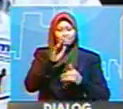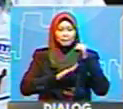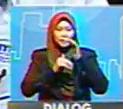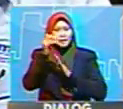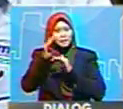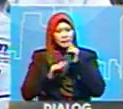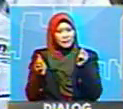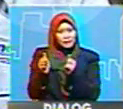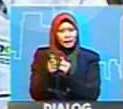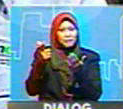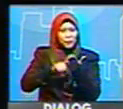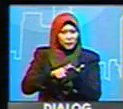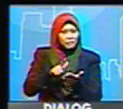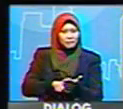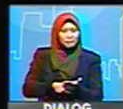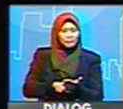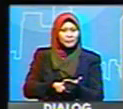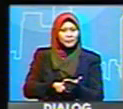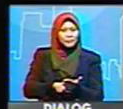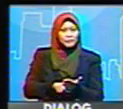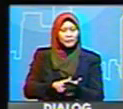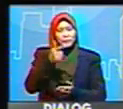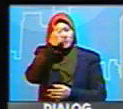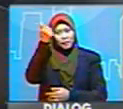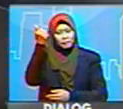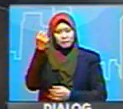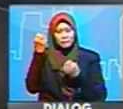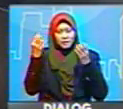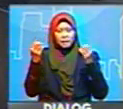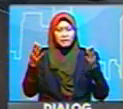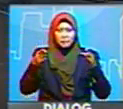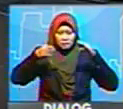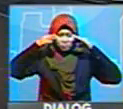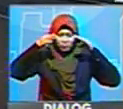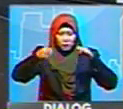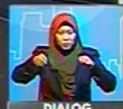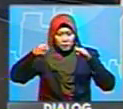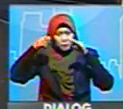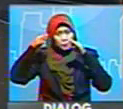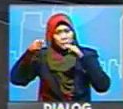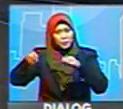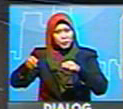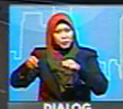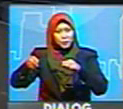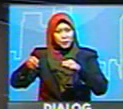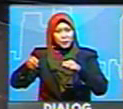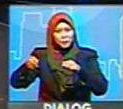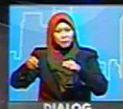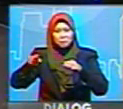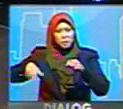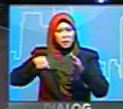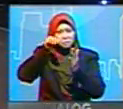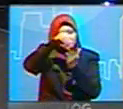dengan laporan tersebut kerana er banyak perkara-perkara tumpuan yang tidak di di dimasukkan